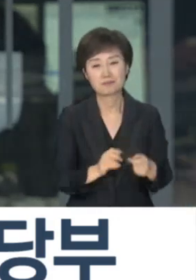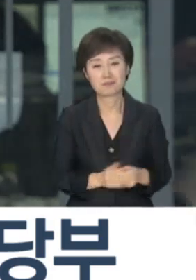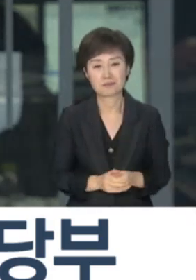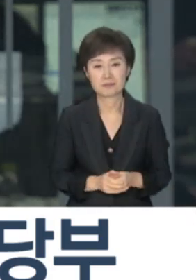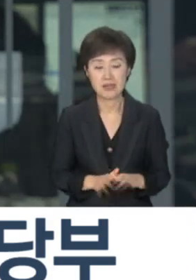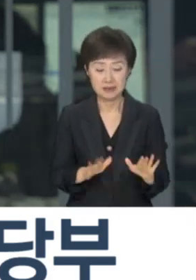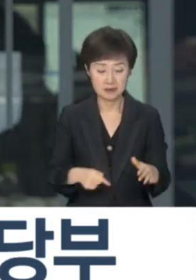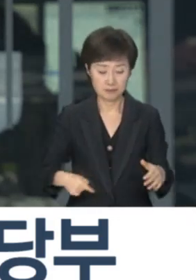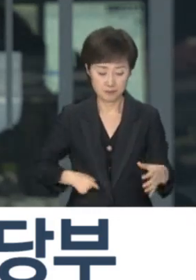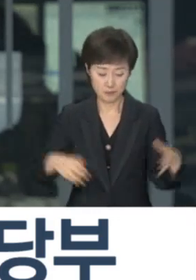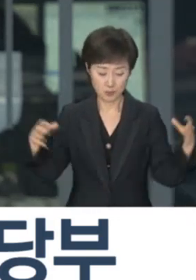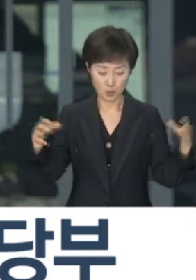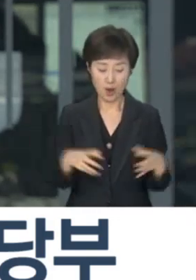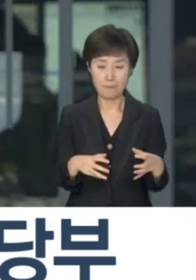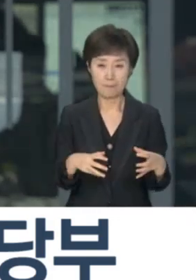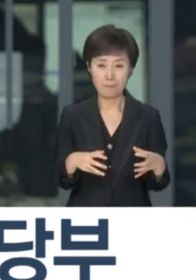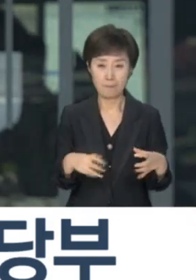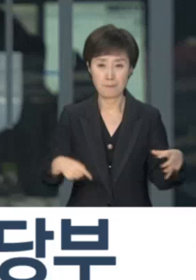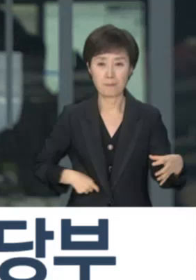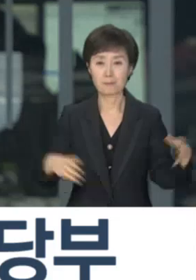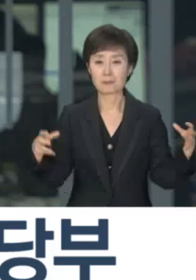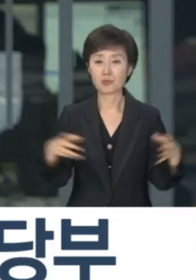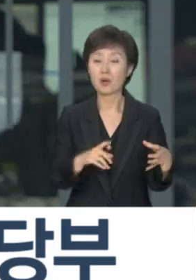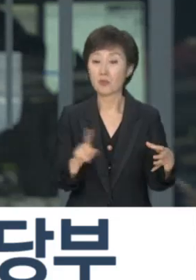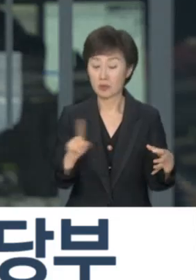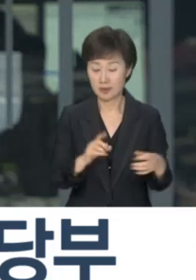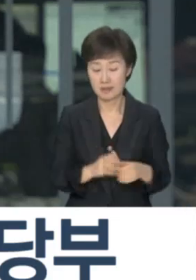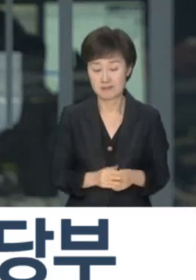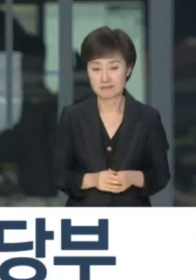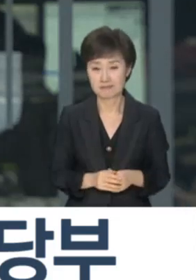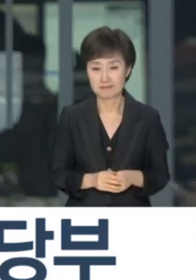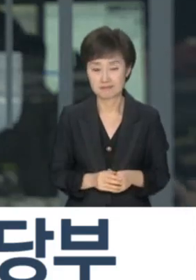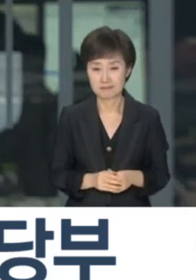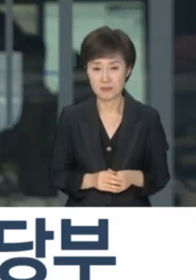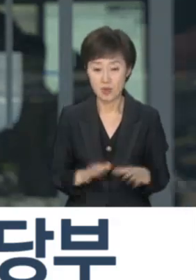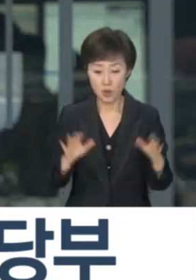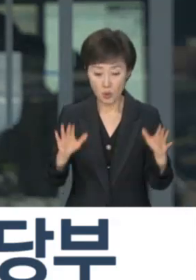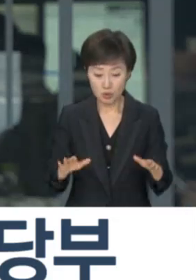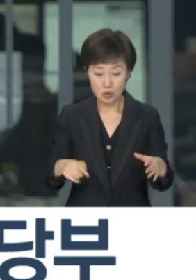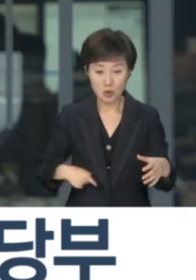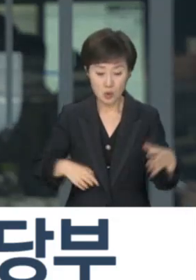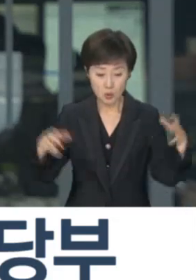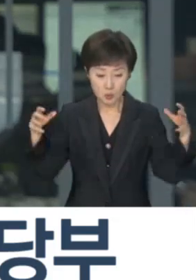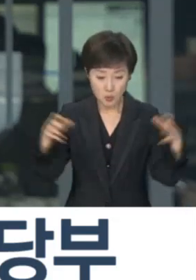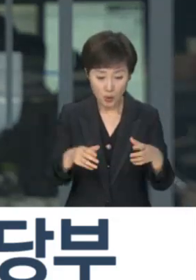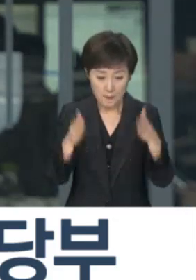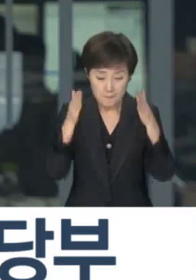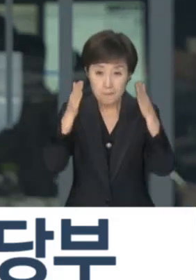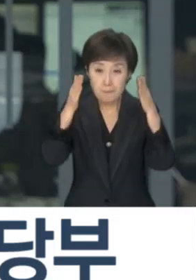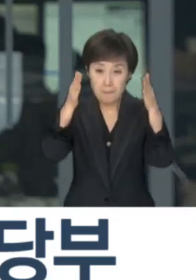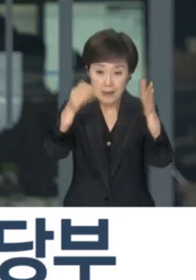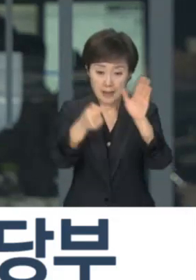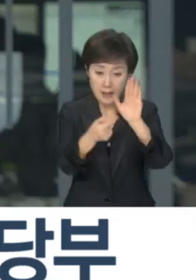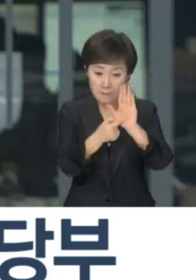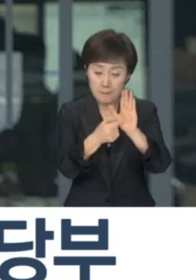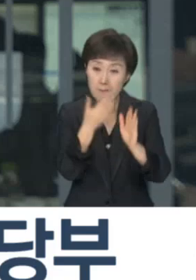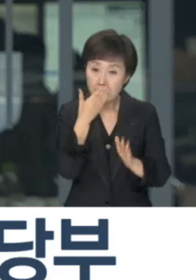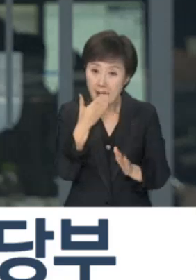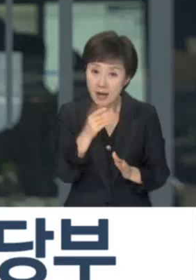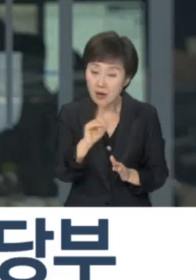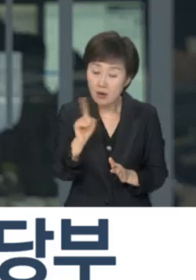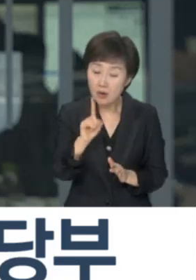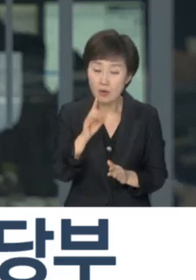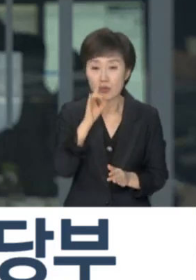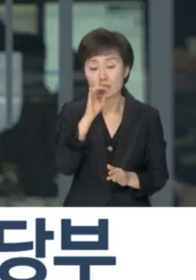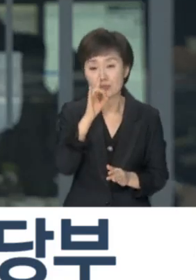이 통합이라는 측면에 있어서는 오늘 이야기가 끝나고 난 뒤에 뭐 구체적인 통합의 방향성, 방법 이런 것들까지 나올